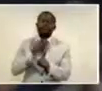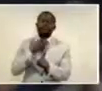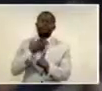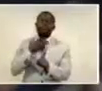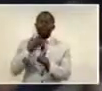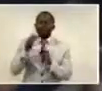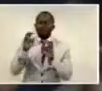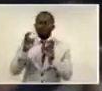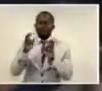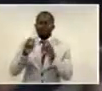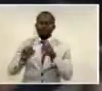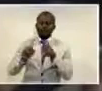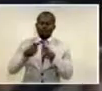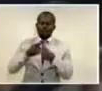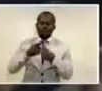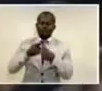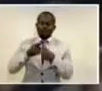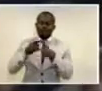mbanze mbashimire